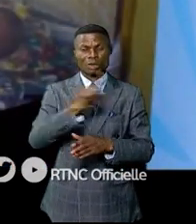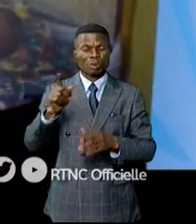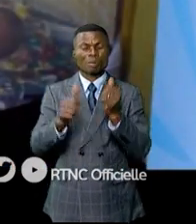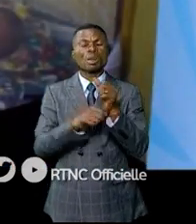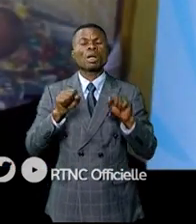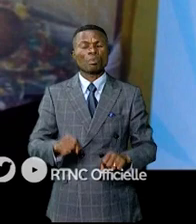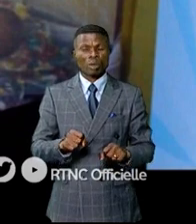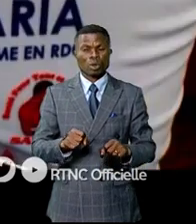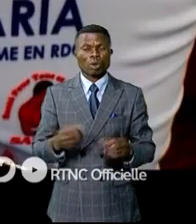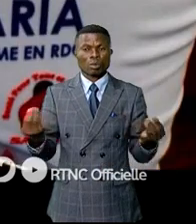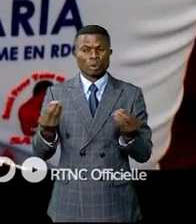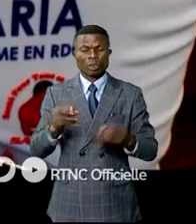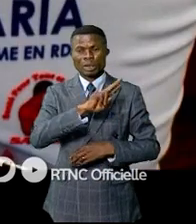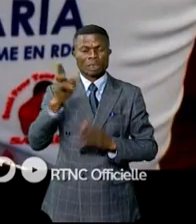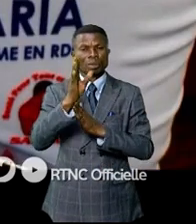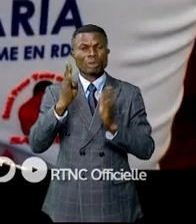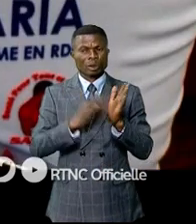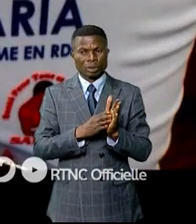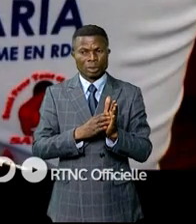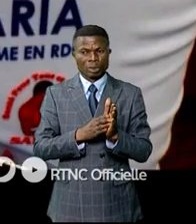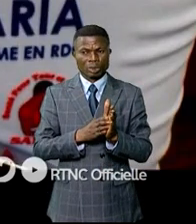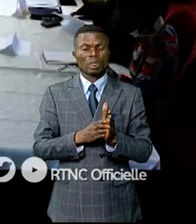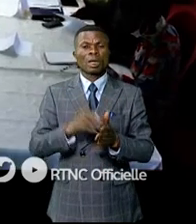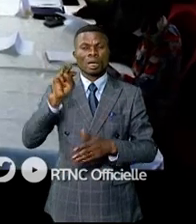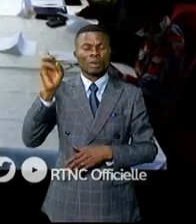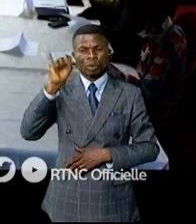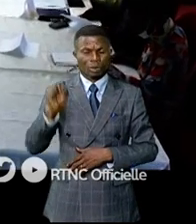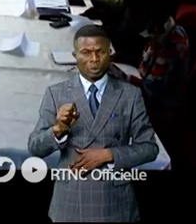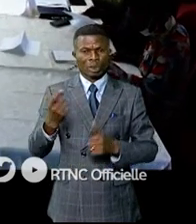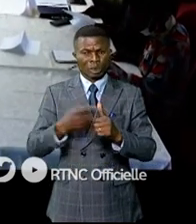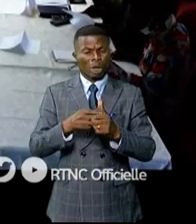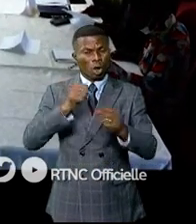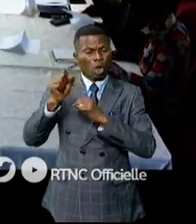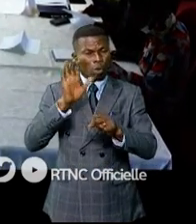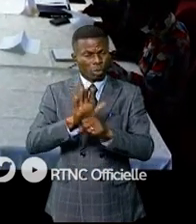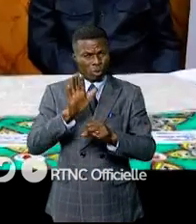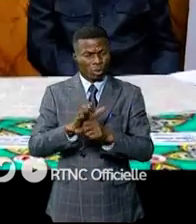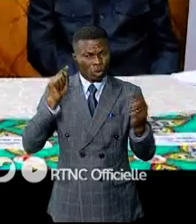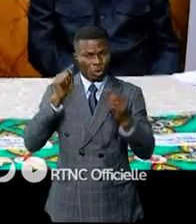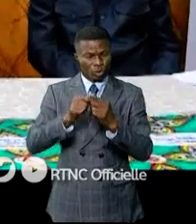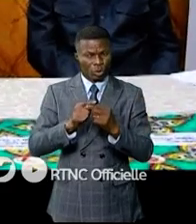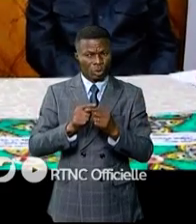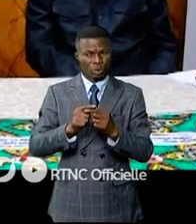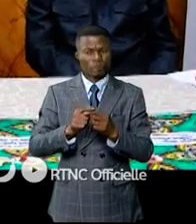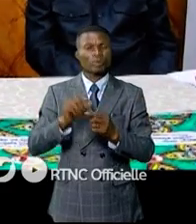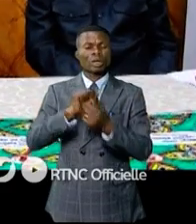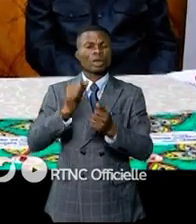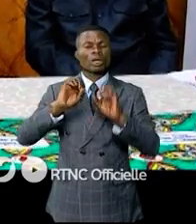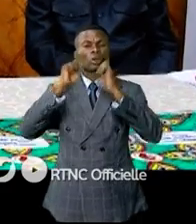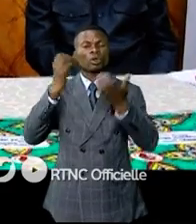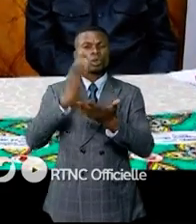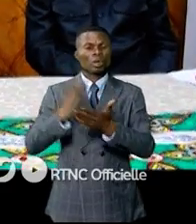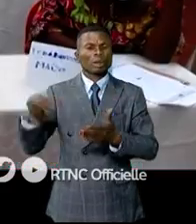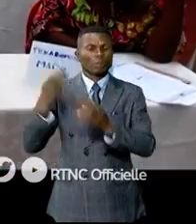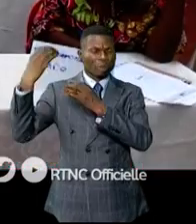ont été enregistrés en 2019 selon MSF. Il faut donc une lutte globale jusqu'à intégrer le secteur privé pour une prise